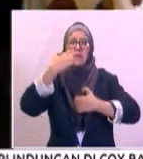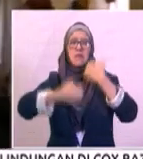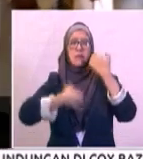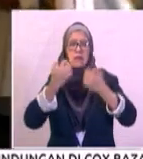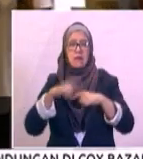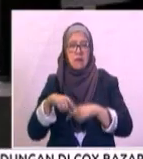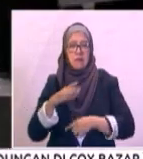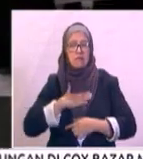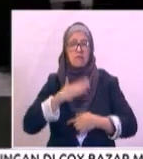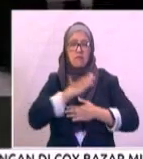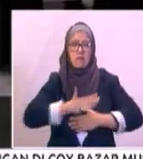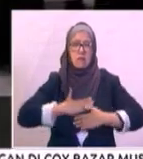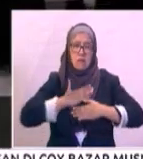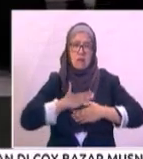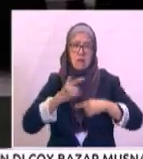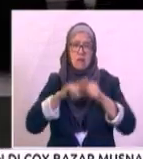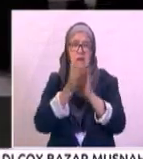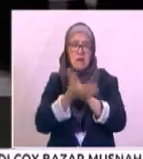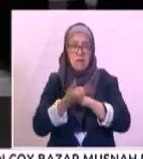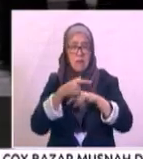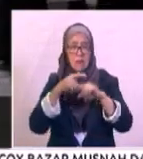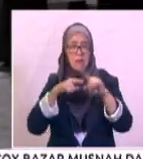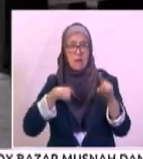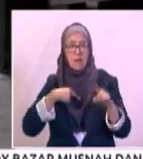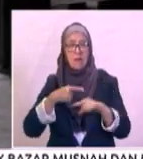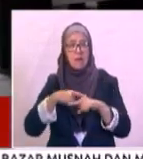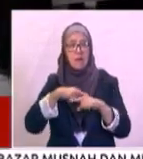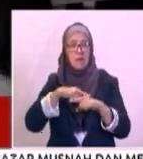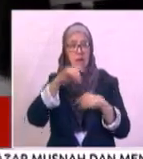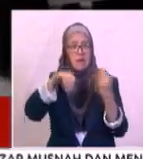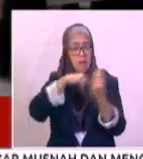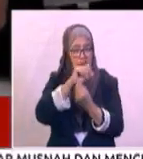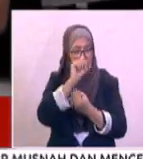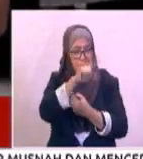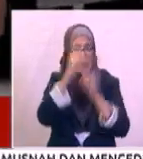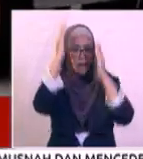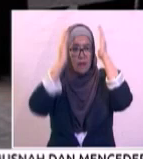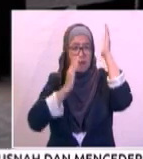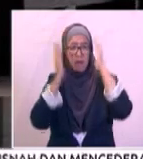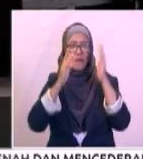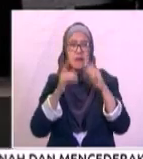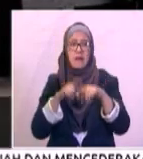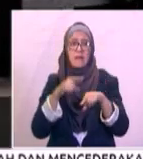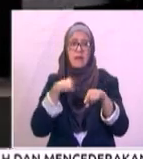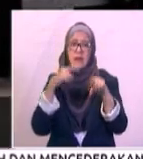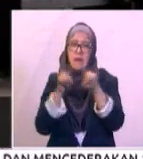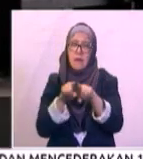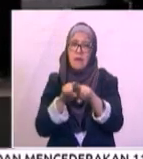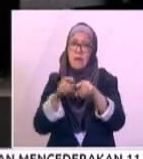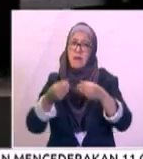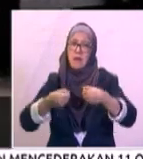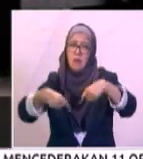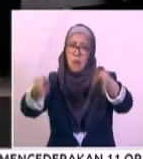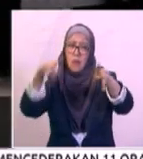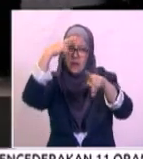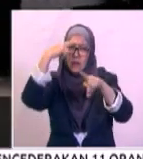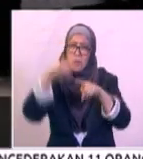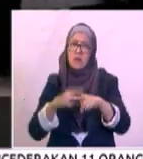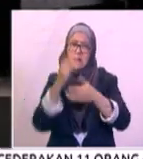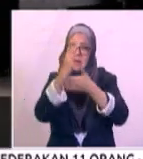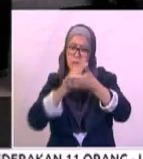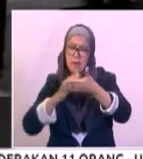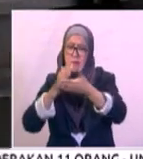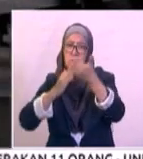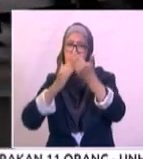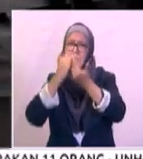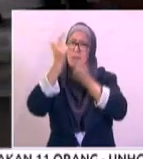Selain daripada mereka berulang-alik ke Masjid Nabawi untuk beribadah, mereka juga diberi ruang untuk sesi ziarah secara bersama